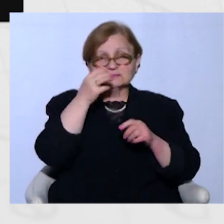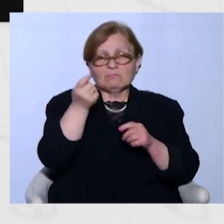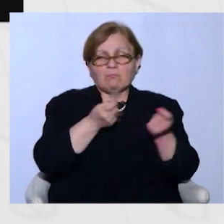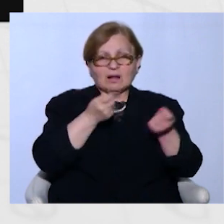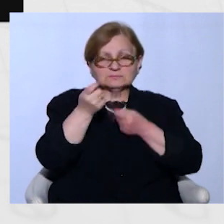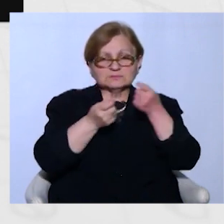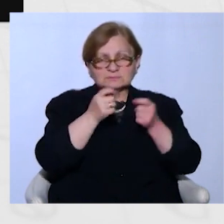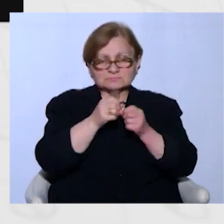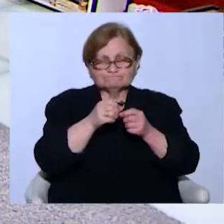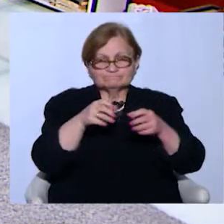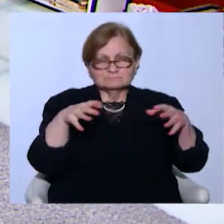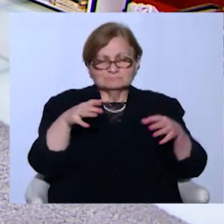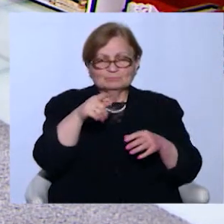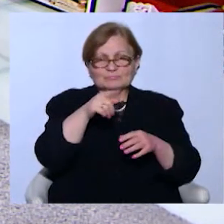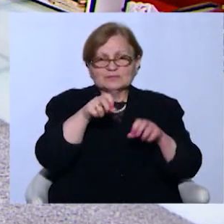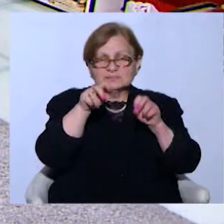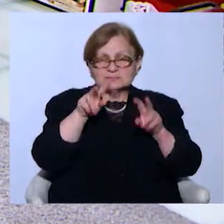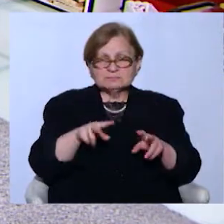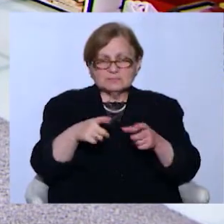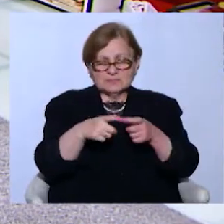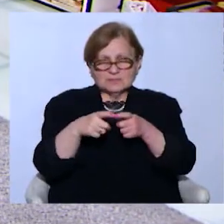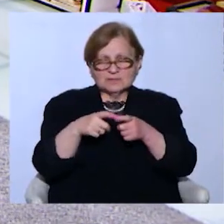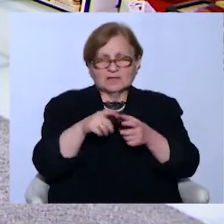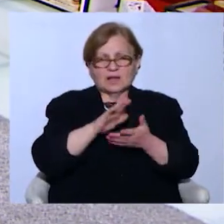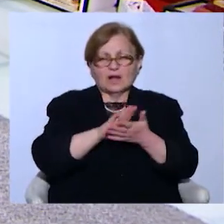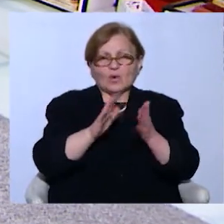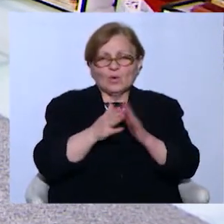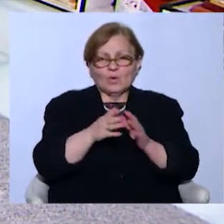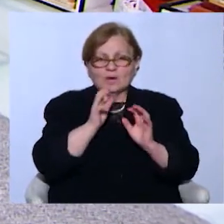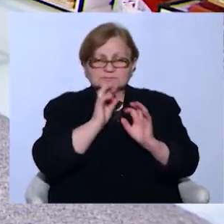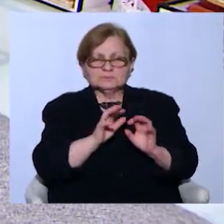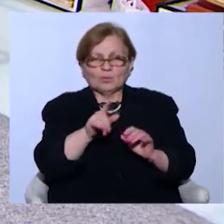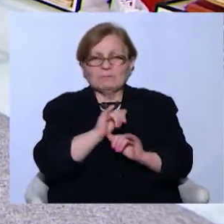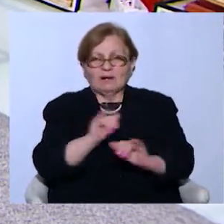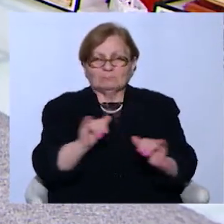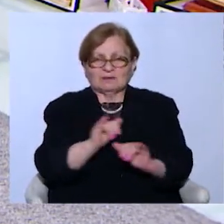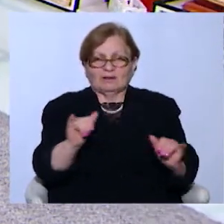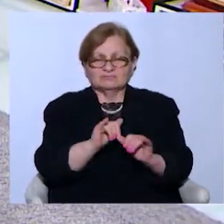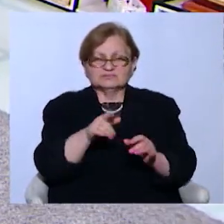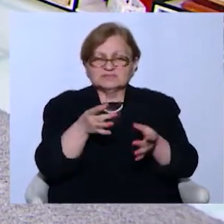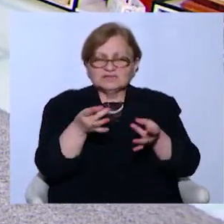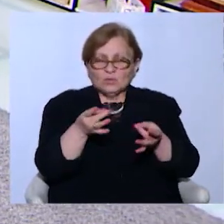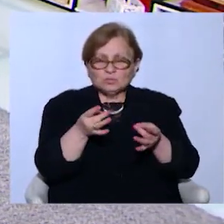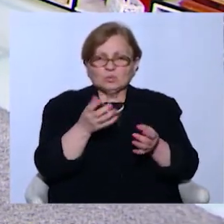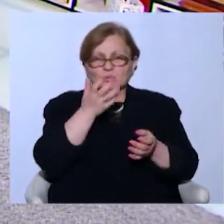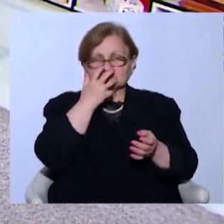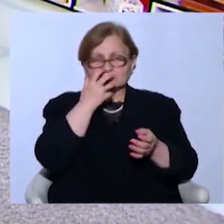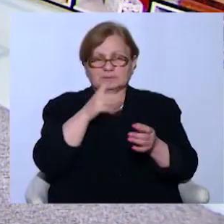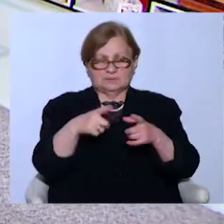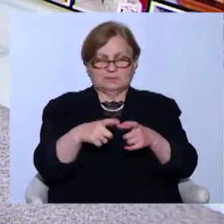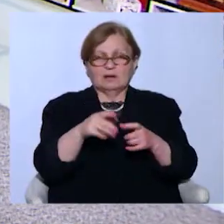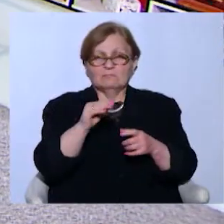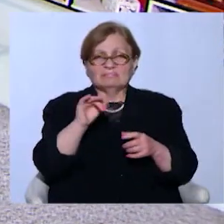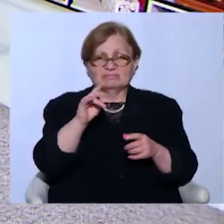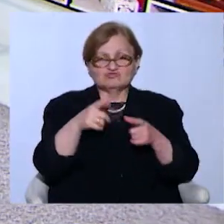ზრდიან, ბაქტერიებისთვის არის შექმნილი ძალიან კარგი, შეიძლება ითქვას, სათბურო პირობები, არის ნოტიო და თბილი